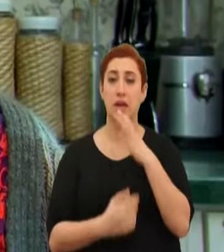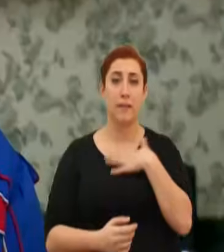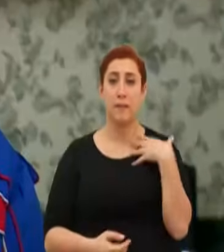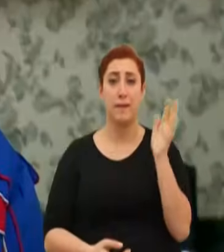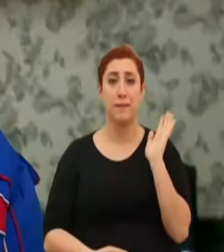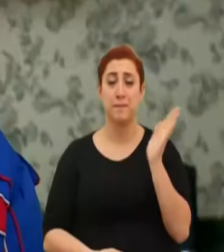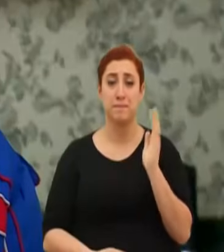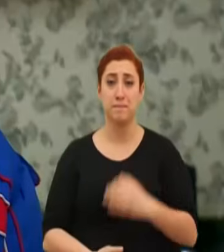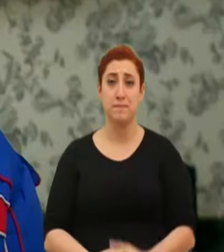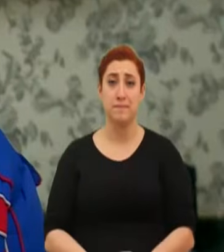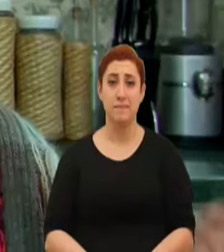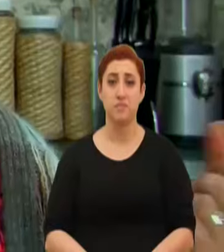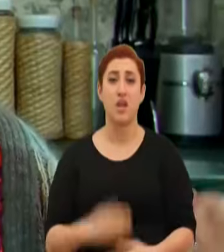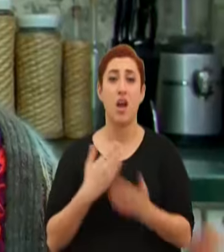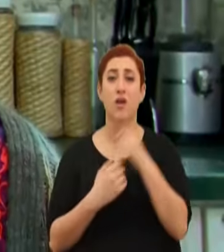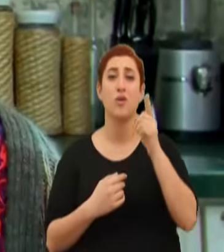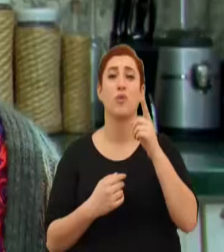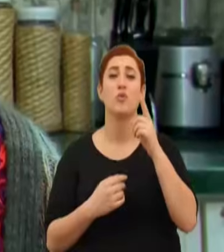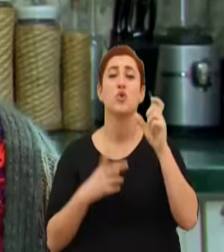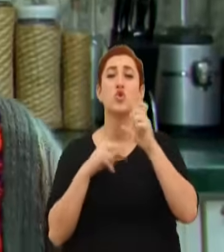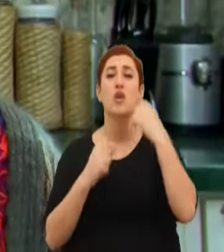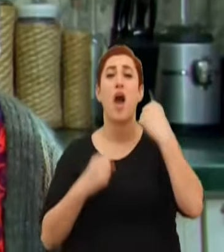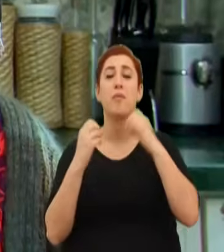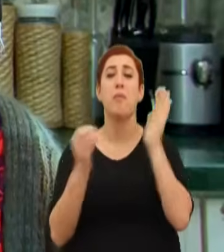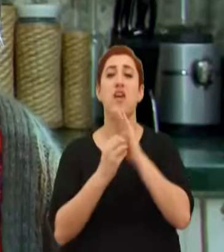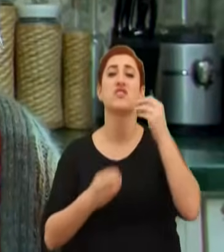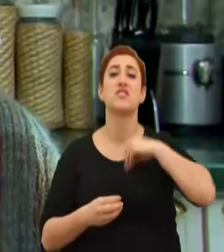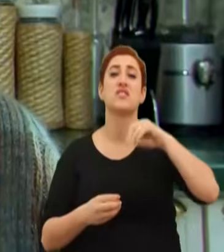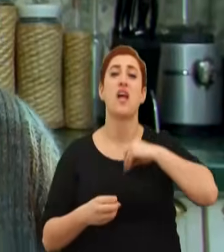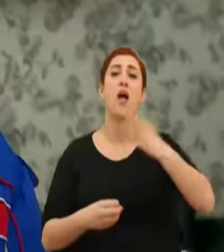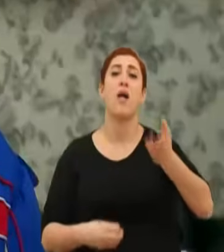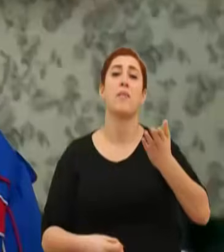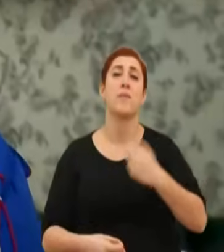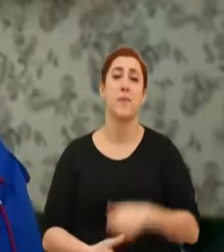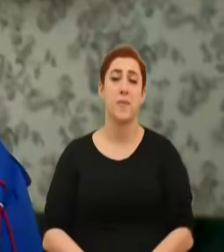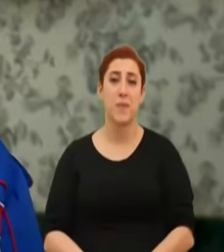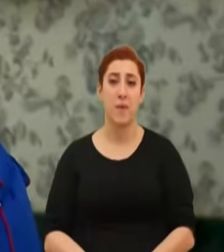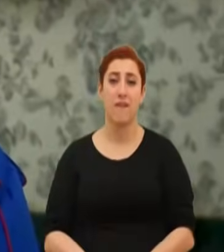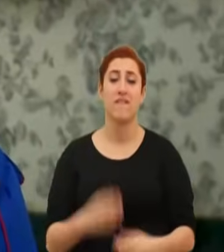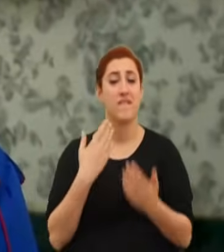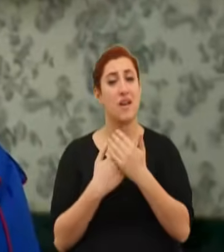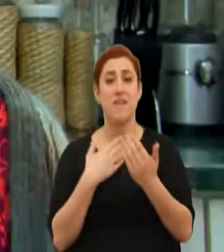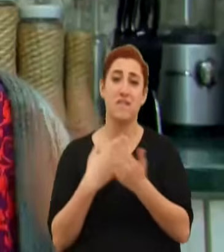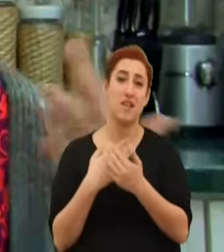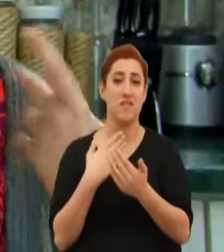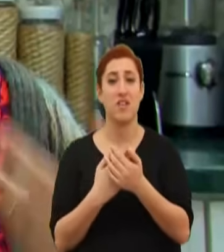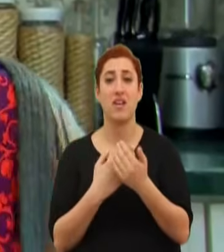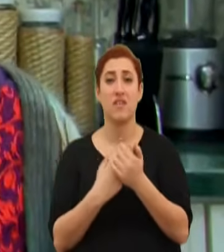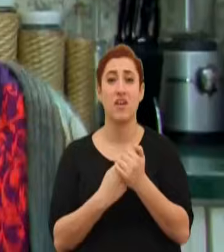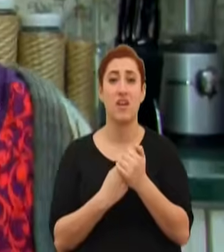Anam. Ay bu çakma Şükrü arabayı bahşiş zannediyor. Vay vay